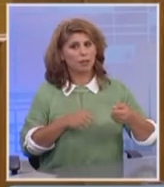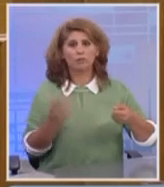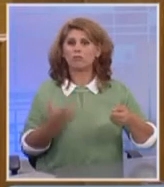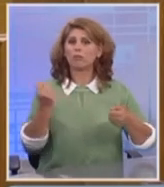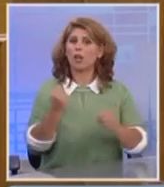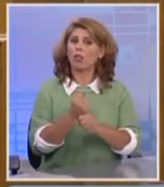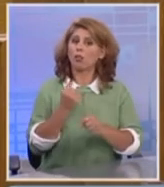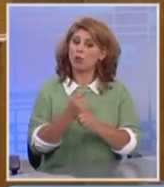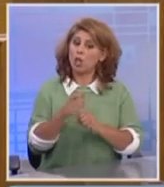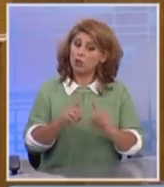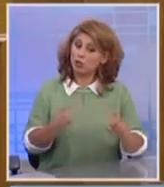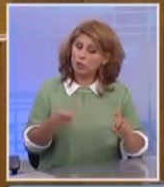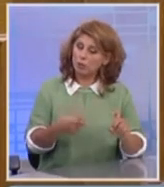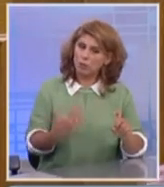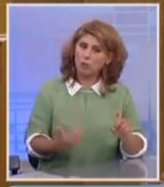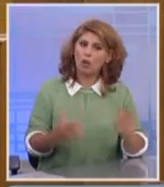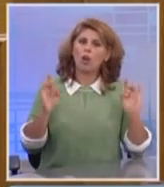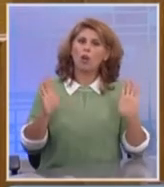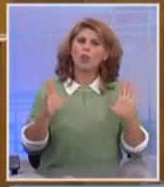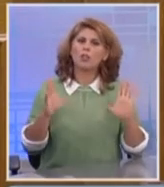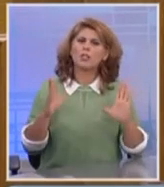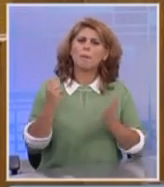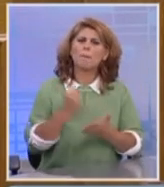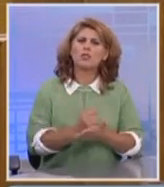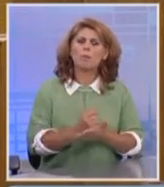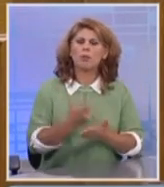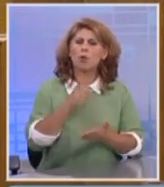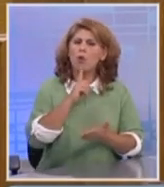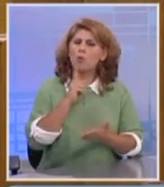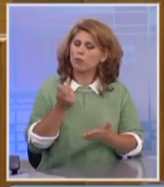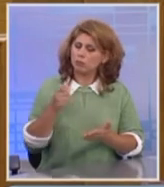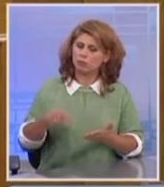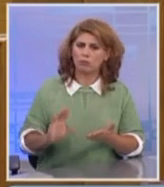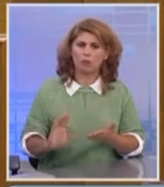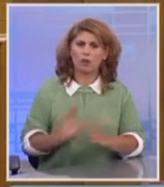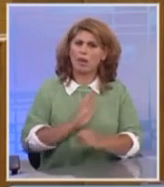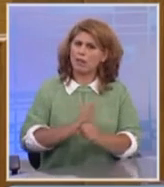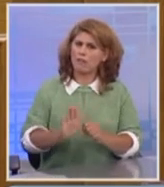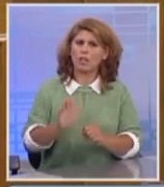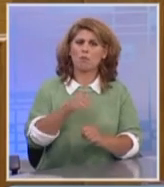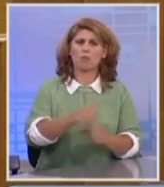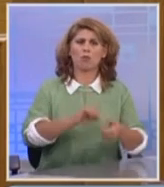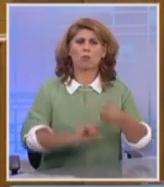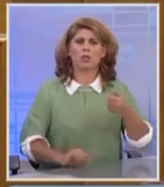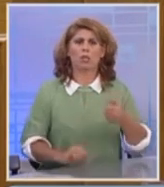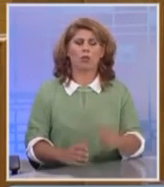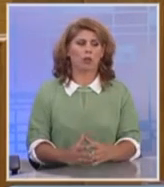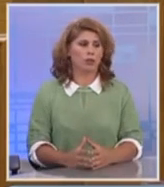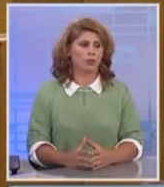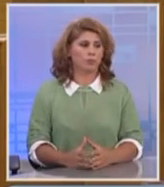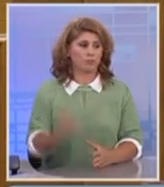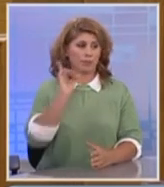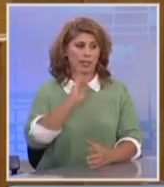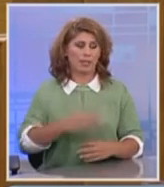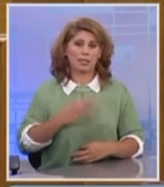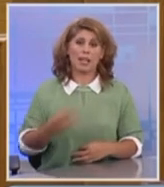εξασφαλίζει δουλειά στο αντικείμενο χωρίς καμιά πιστοποίηση όπως γίνεται τώρα. Κυρίες και κύριοι, άλλο